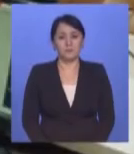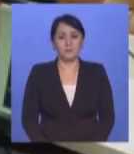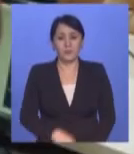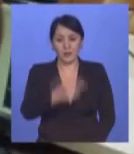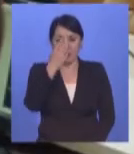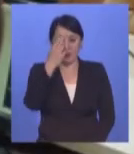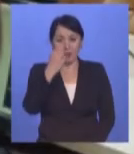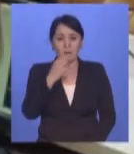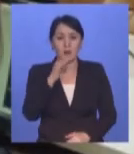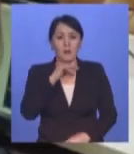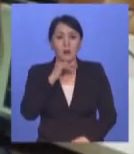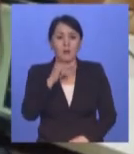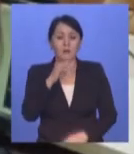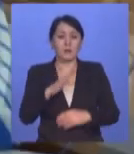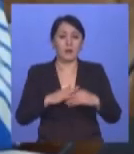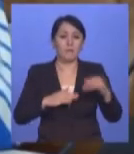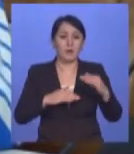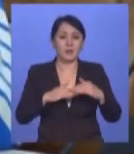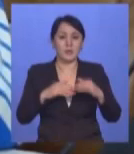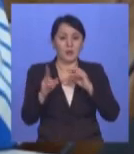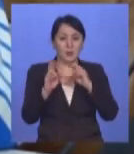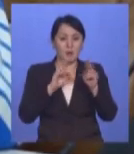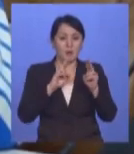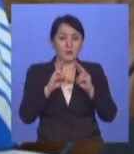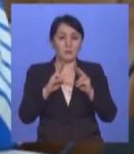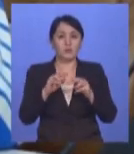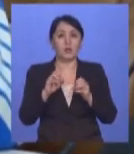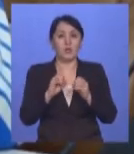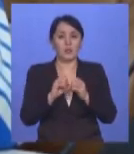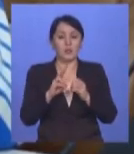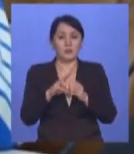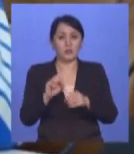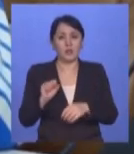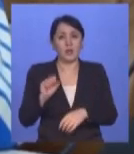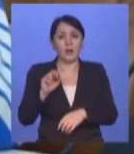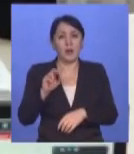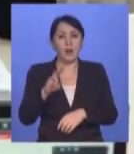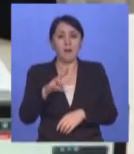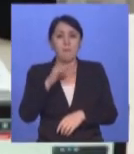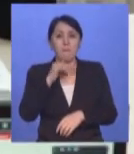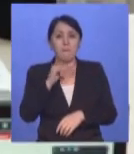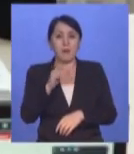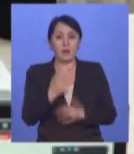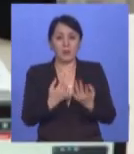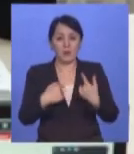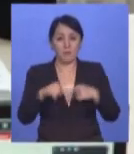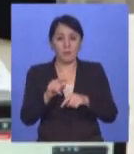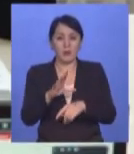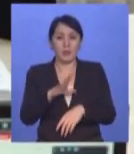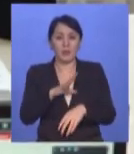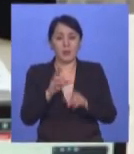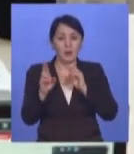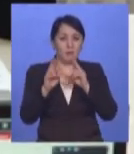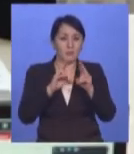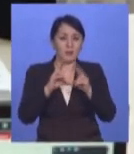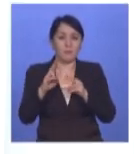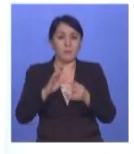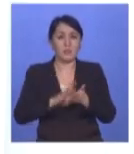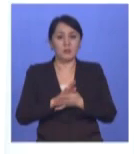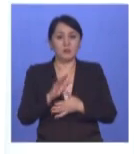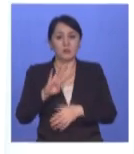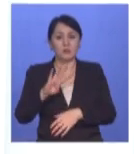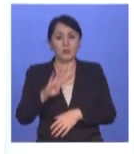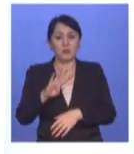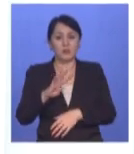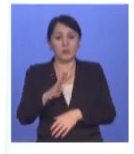Дәстүрге айналған халықаралық ғылыми-практикалық конференция 12 сәуір ғылыми қызметкерлер күніне орай ұйымдастырылды. Журналистика кафедрасының 4-ші